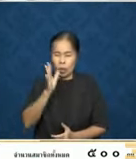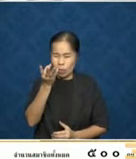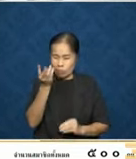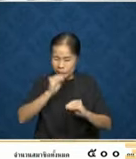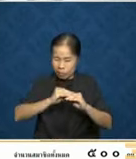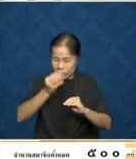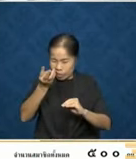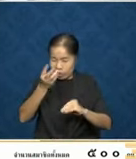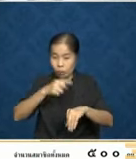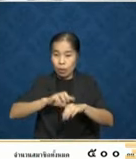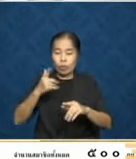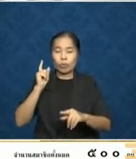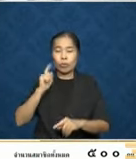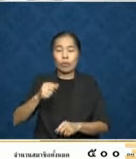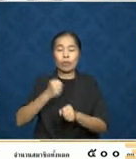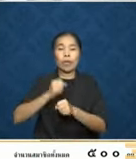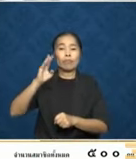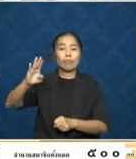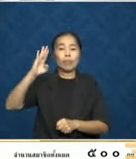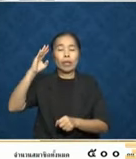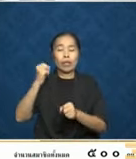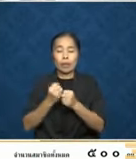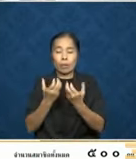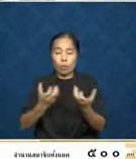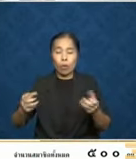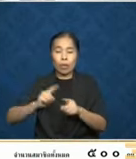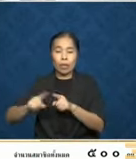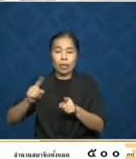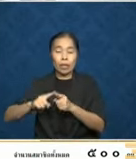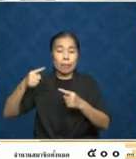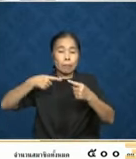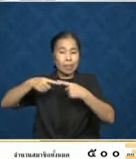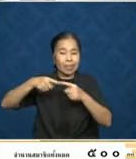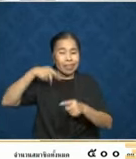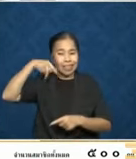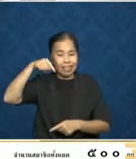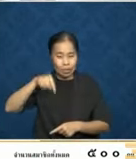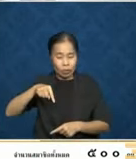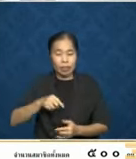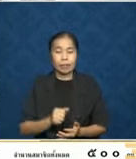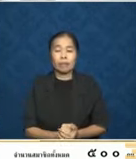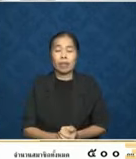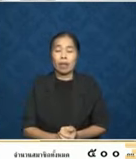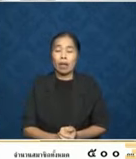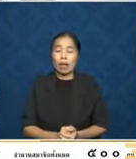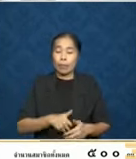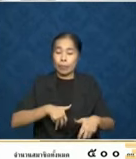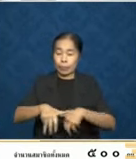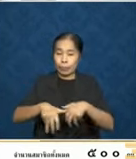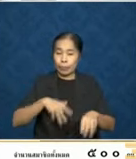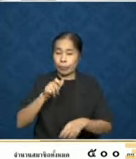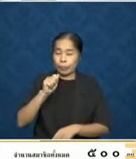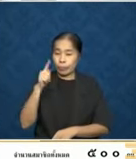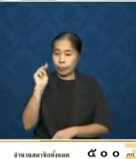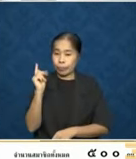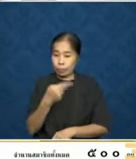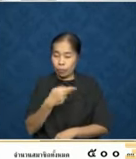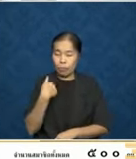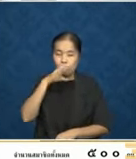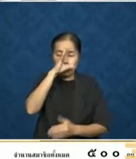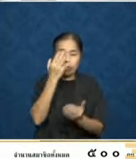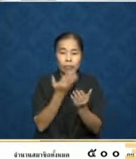ากบริษัทผู้ผลิตโดยเฉพาะบรรจุภัณฑ์ที่ทำจากพลาสติกครับให้ท้องถิ่นครับมีอำนาจในการหารายได้จาก